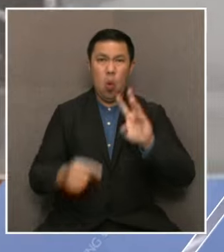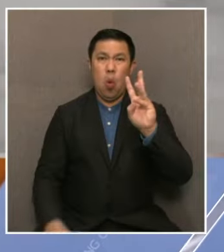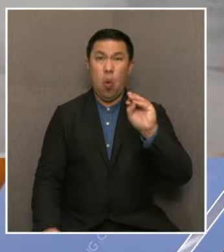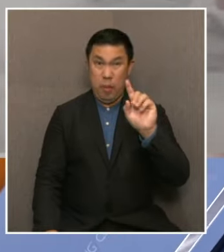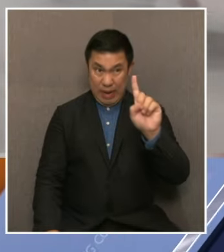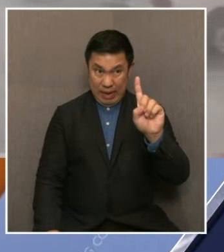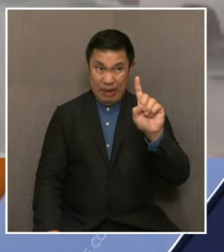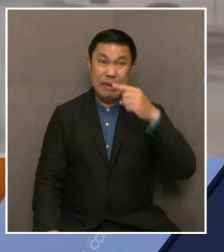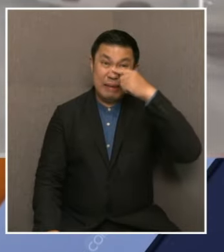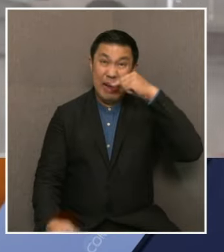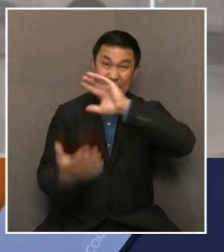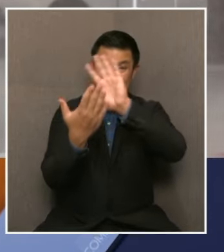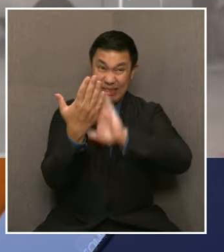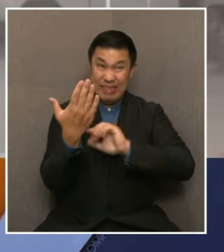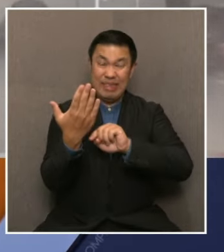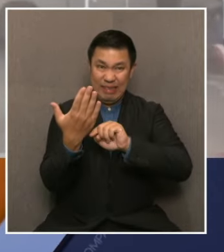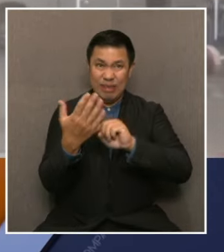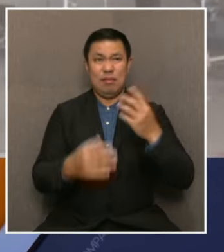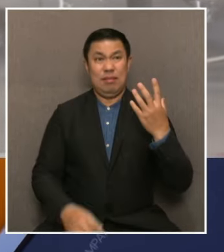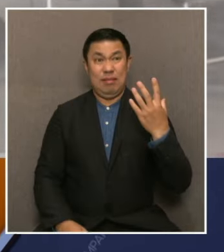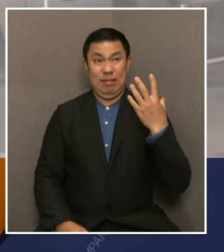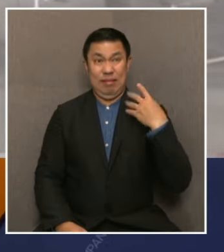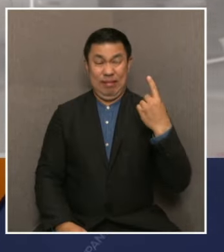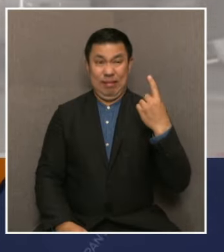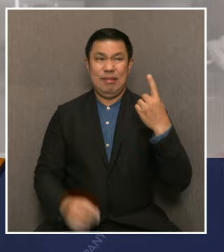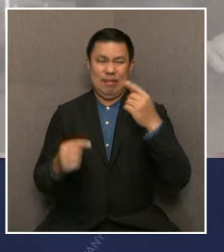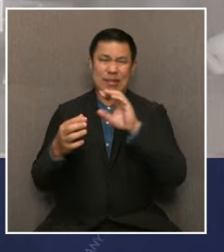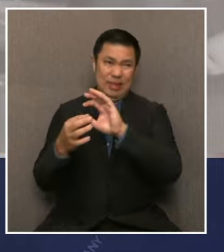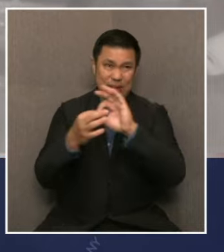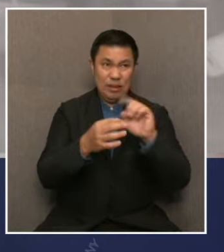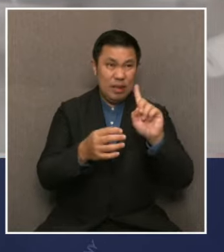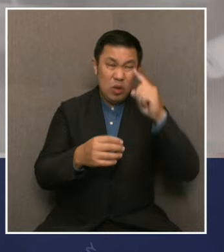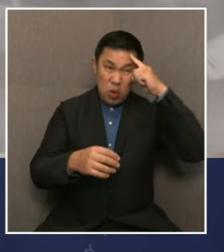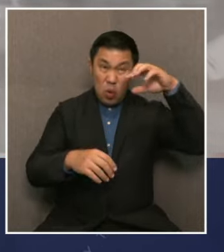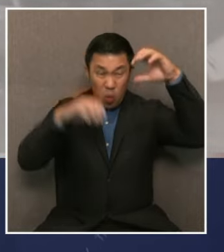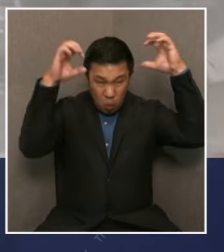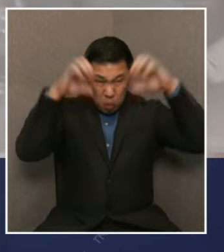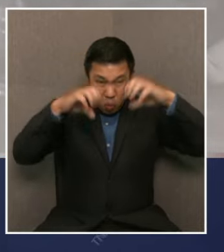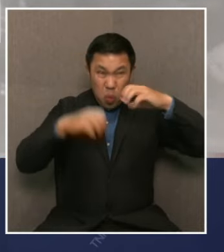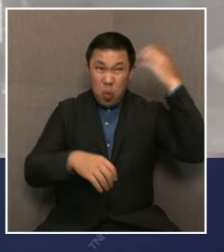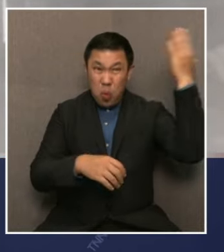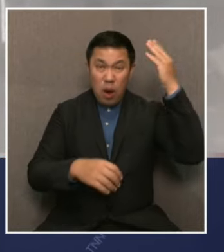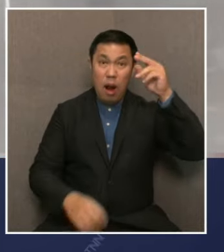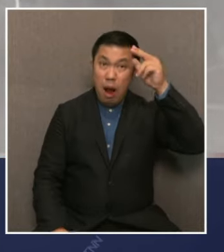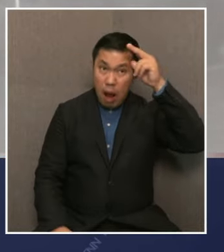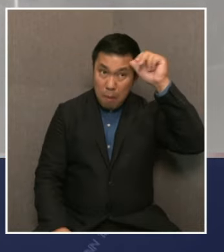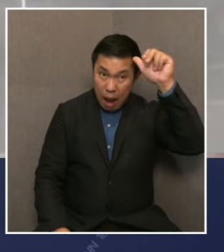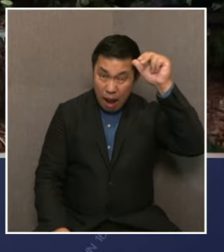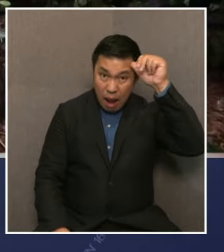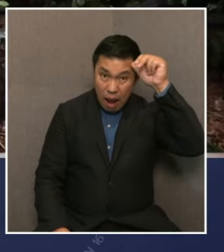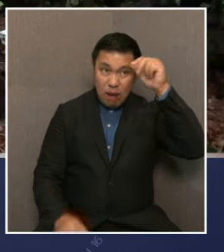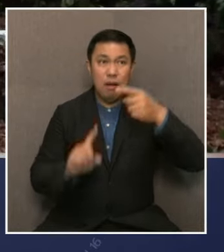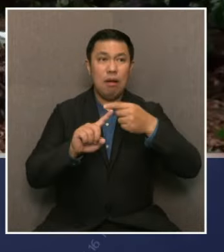ก็ย้อนกลับไปดูนะครับเมื่อวานนี้นะได้เกิดพายุฤดูร้อนพัดถล่มที่ลำปางแล้วก็ลำพูนนะครับได้รับความเสียหายไปตามๆกันเล